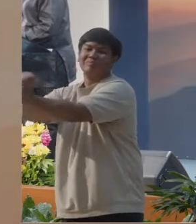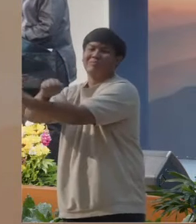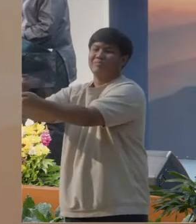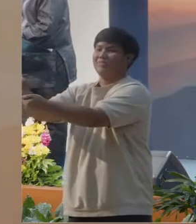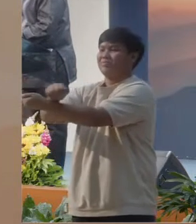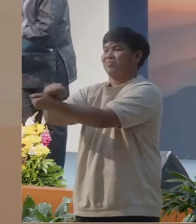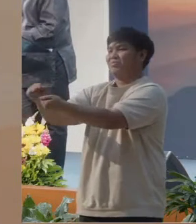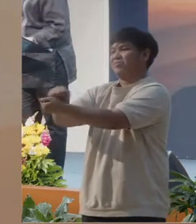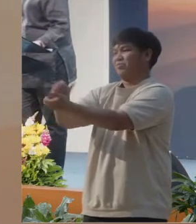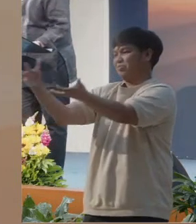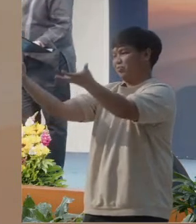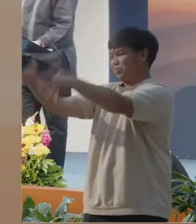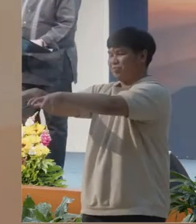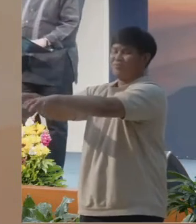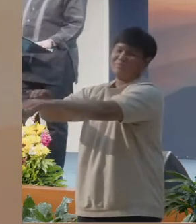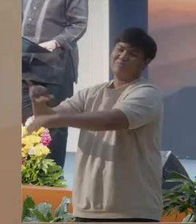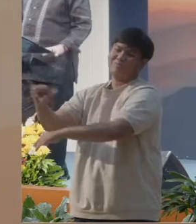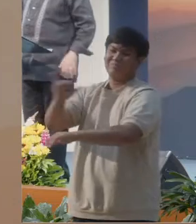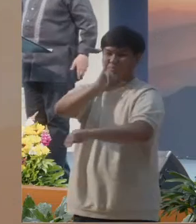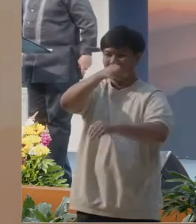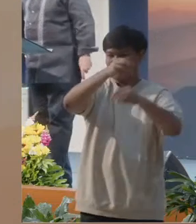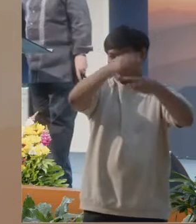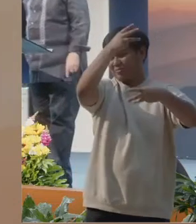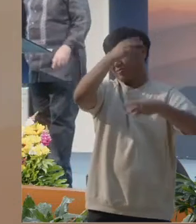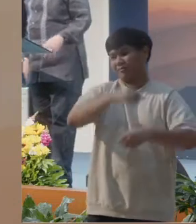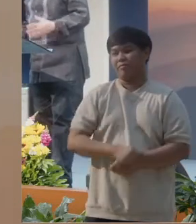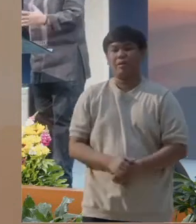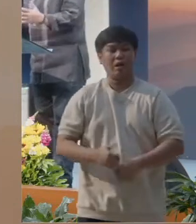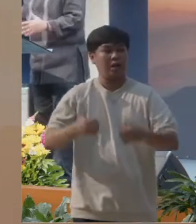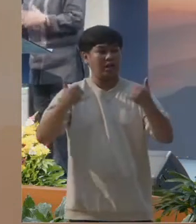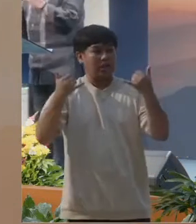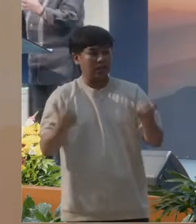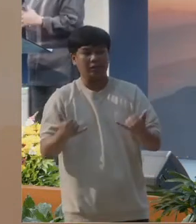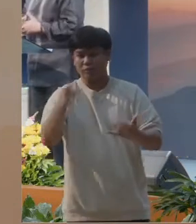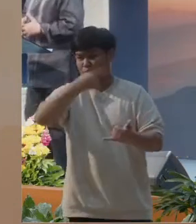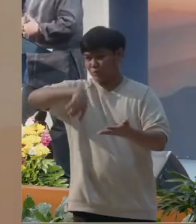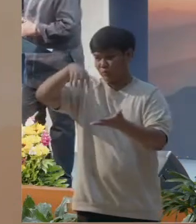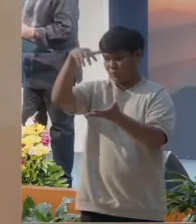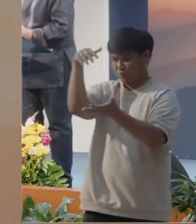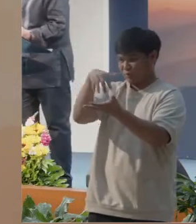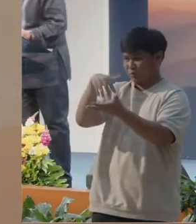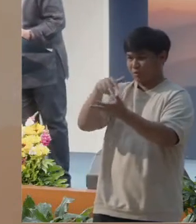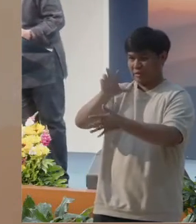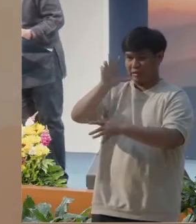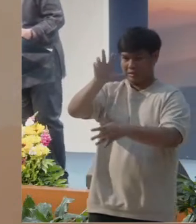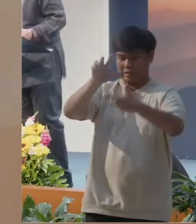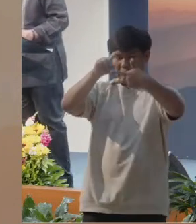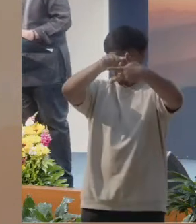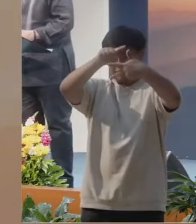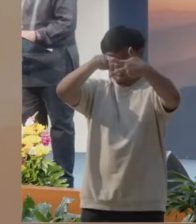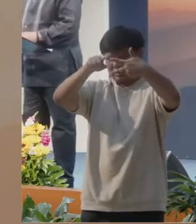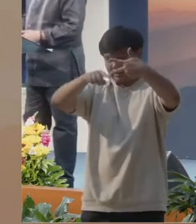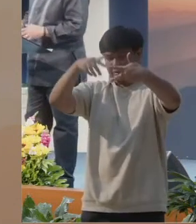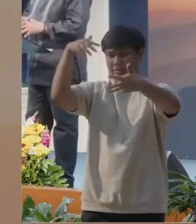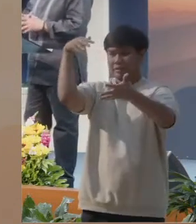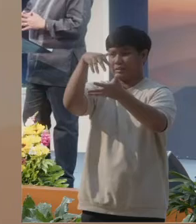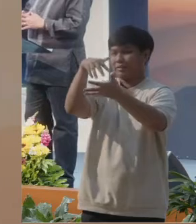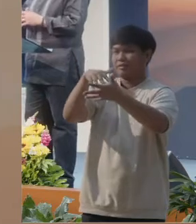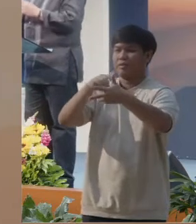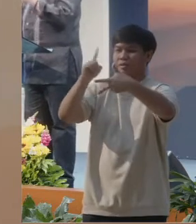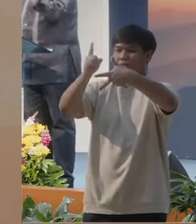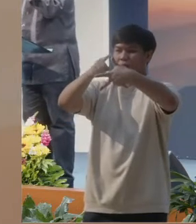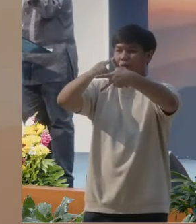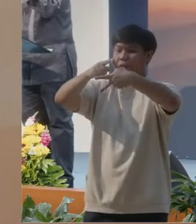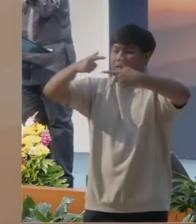ng pagkasira. Kaya nga po sa araw na ito, sa ating pagtatalakay, 3 bagay po ang ating titignan. Una, ang bunga